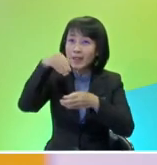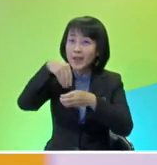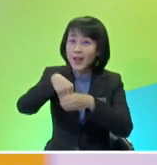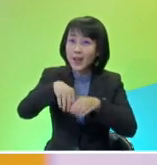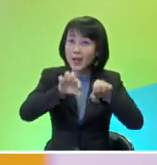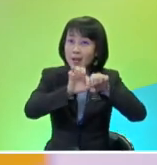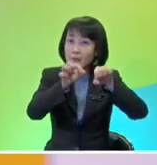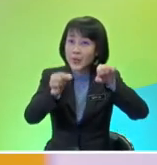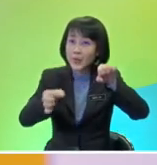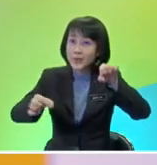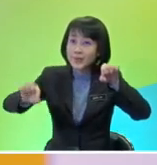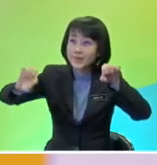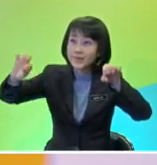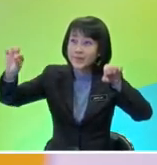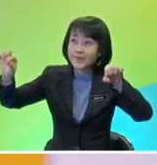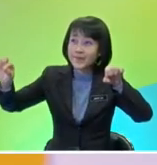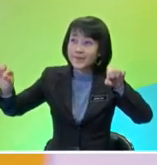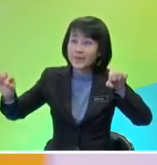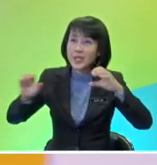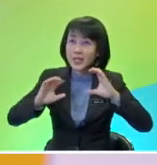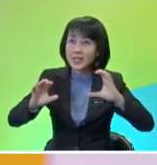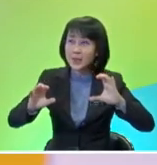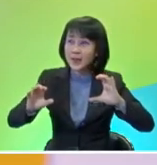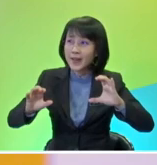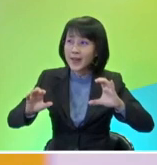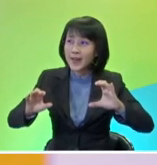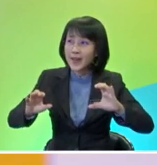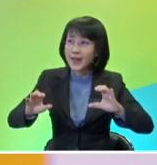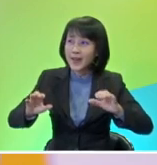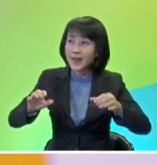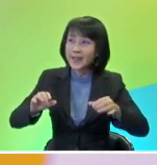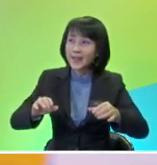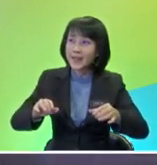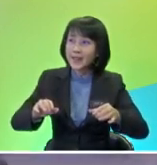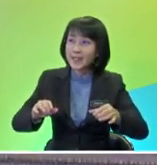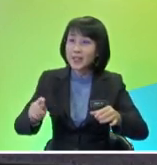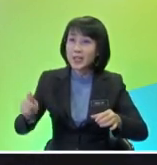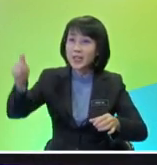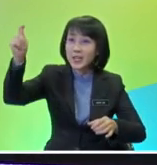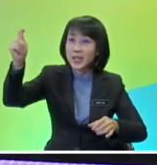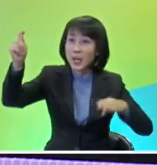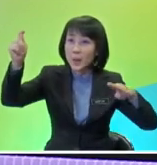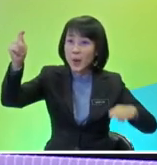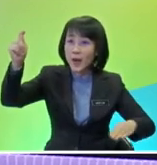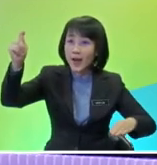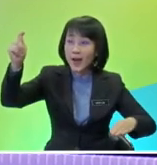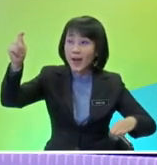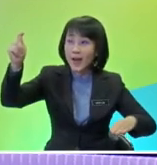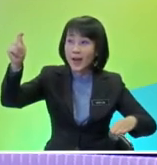baik. Kemudian dengan secepat yang mungkin aku mahu letak di bawah itu. Okey, saya letak bawah. Okey. Okey.